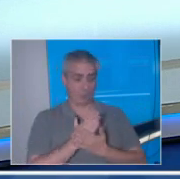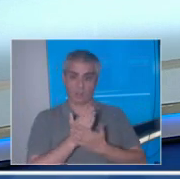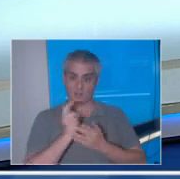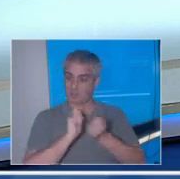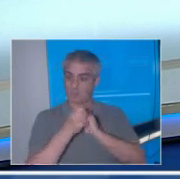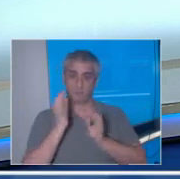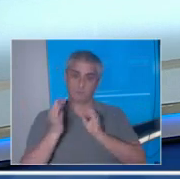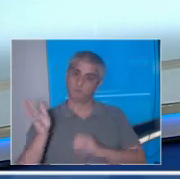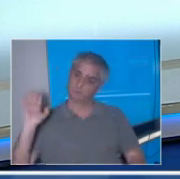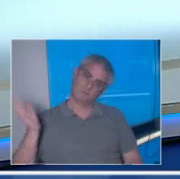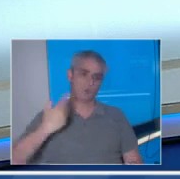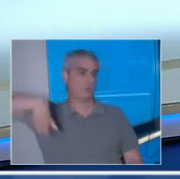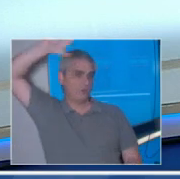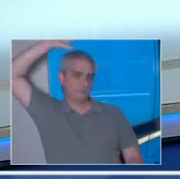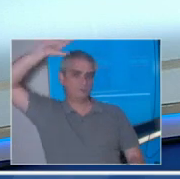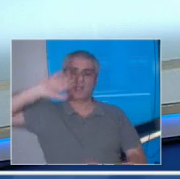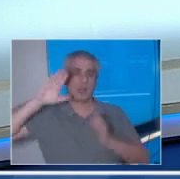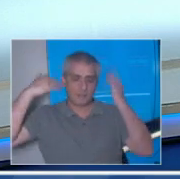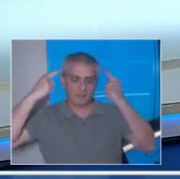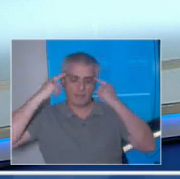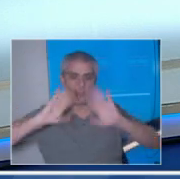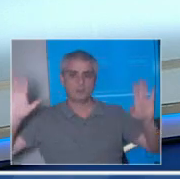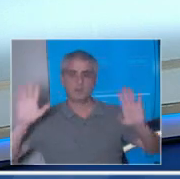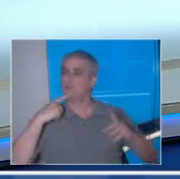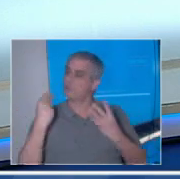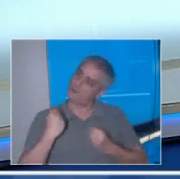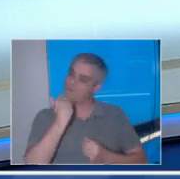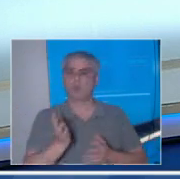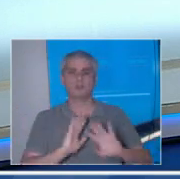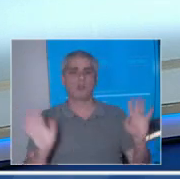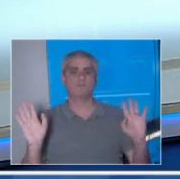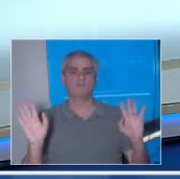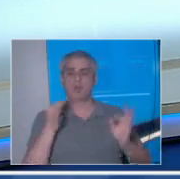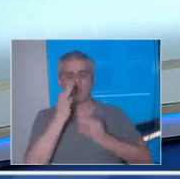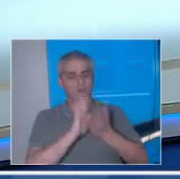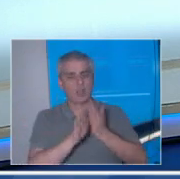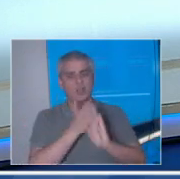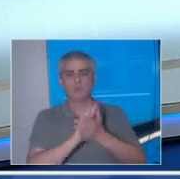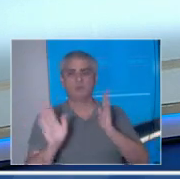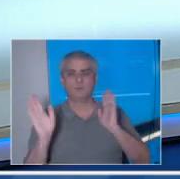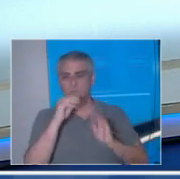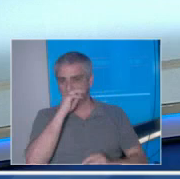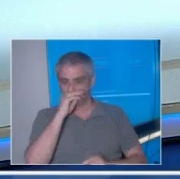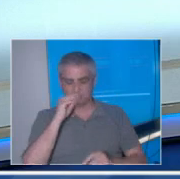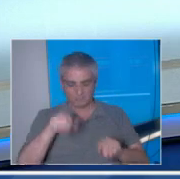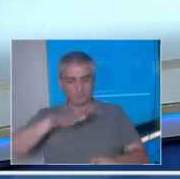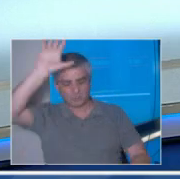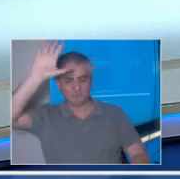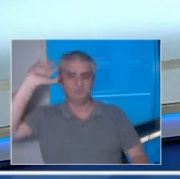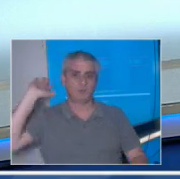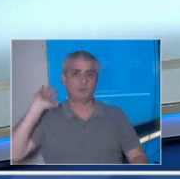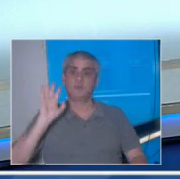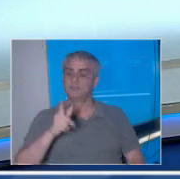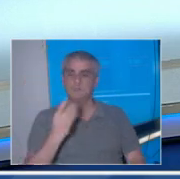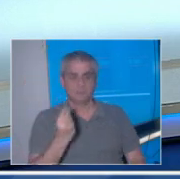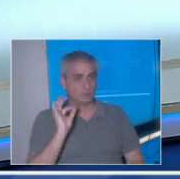הרפורמה המשפטית. תבואו להצביע בעד. ואל תבלבלו את המוח. אל תגידו זה טוב, לא טוב. לא שאלנו אתכם. אל תגידו לתקן פה, לתקן שם. תבואו ותצביעו בעד. עכשיו, אתה יודע